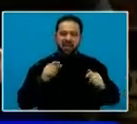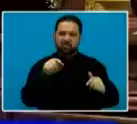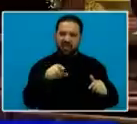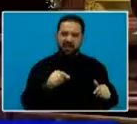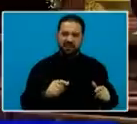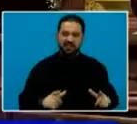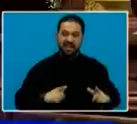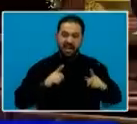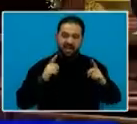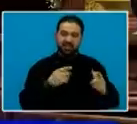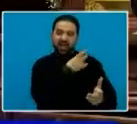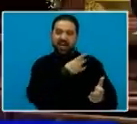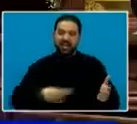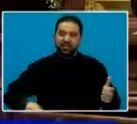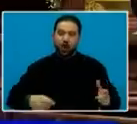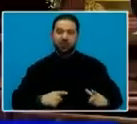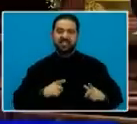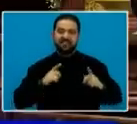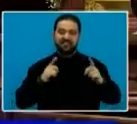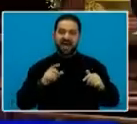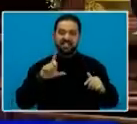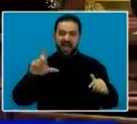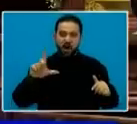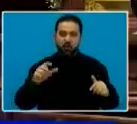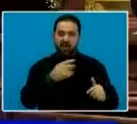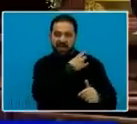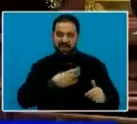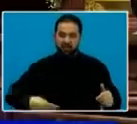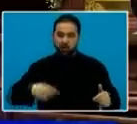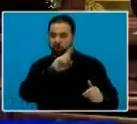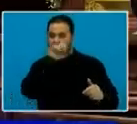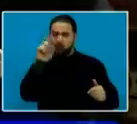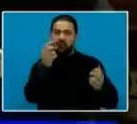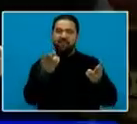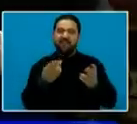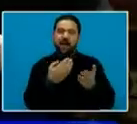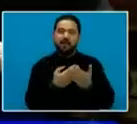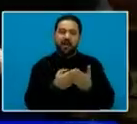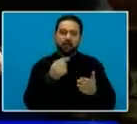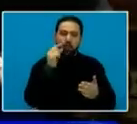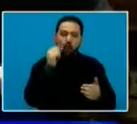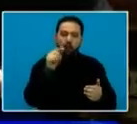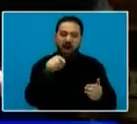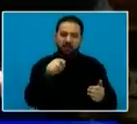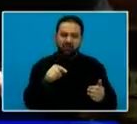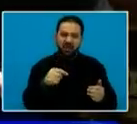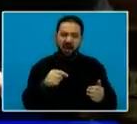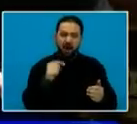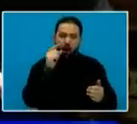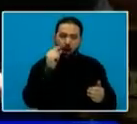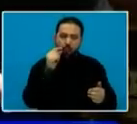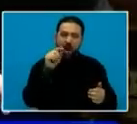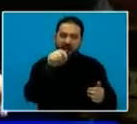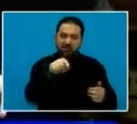dacă Hristos trăiește în el, Hristos nu vine pentru sine, ci pentru ceilalți și radiază pur